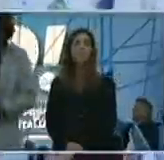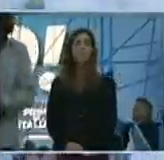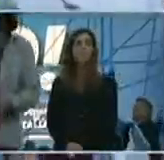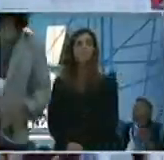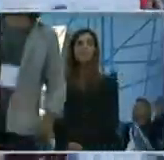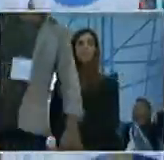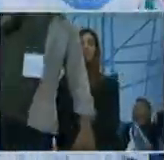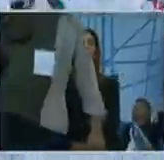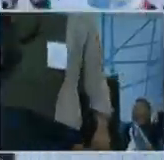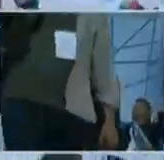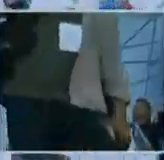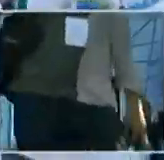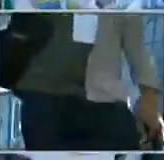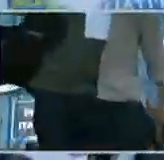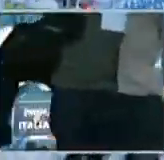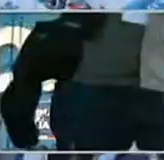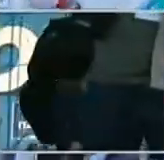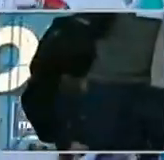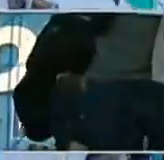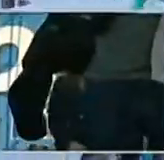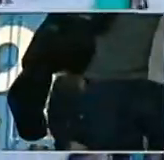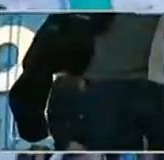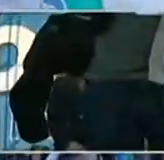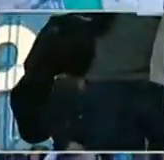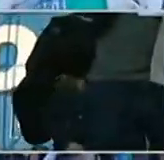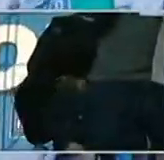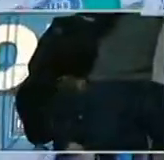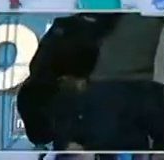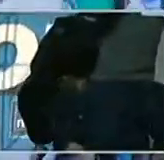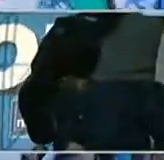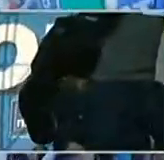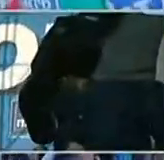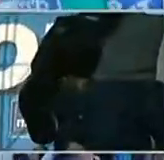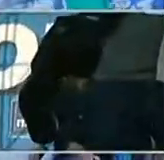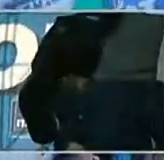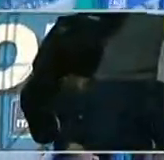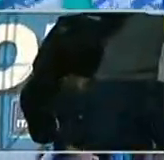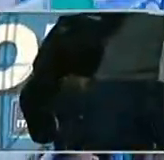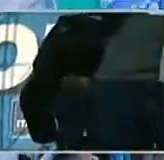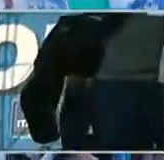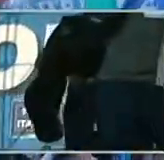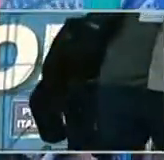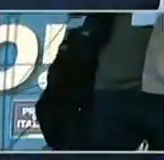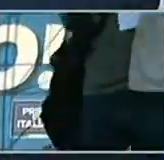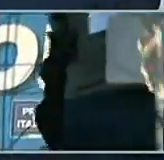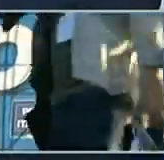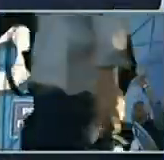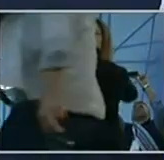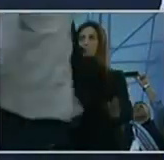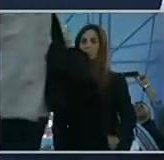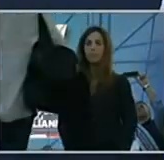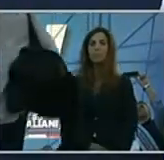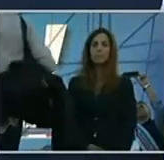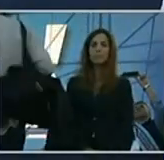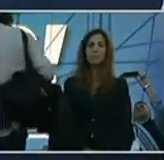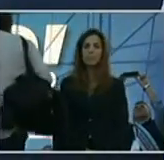sarà lo stesso schema anche retorico nel suo intervento. Diciamo non c'è dell'understatement in queste cose, no. Mettiamola